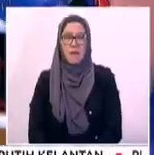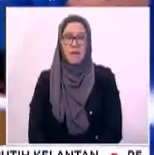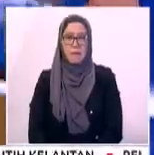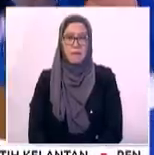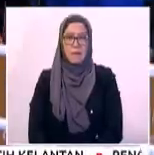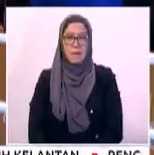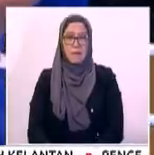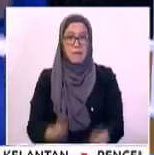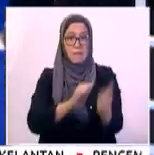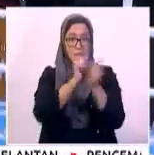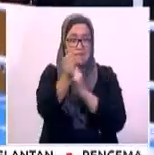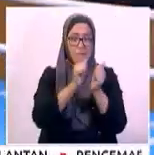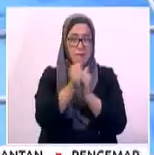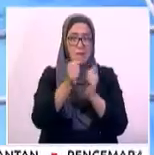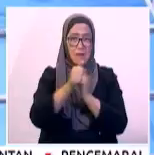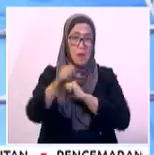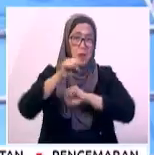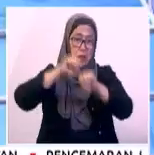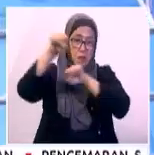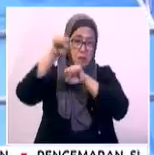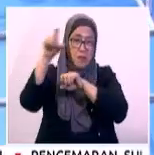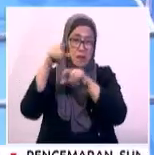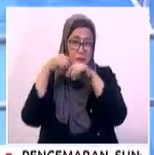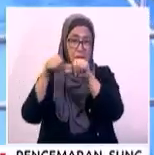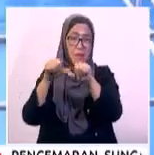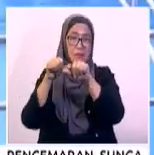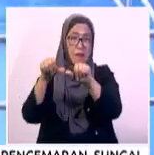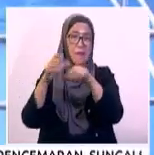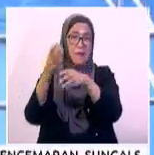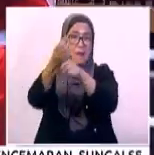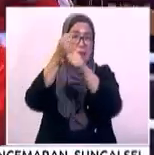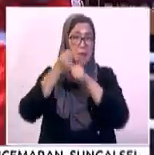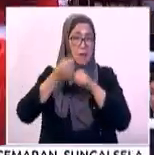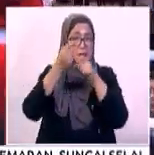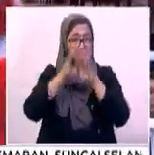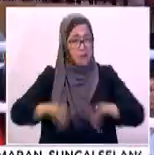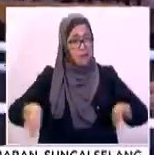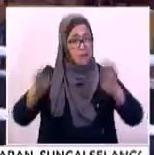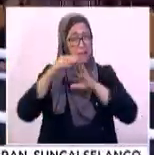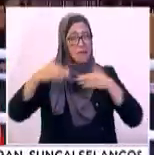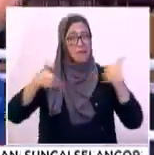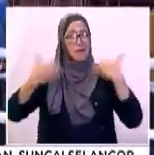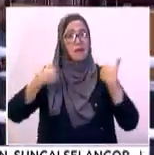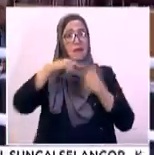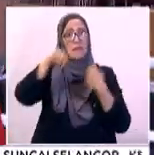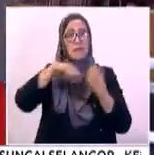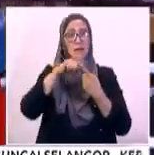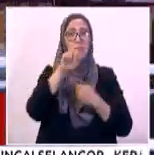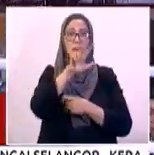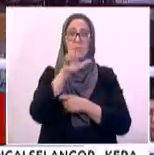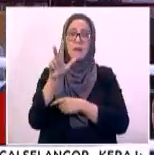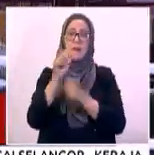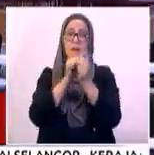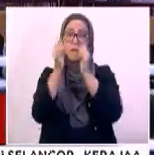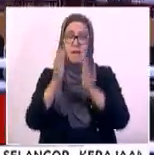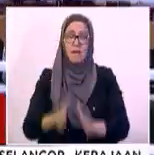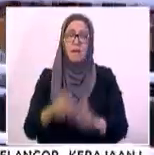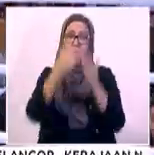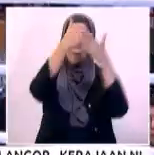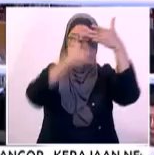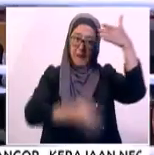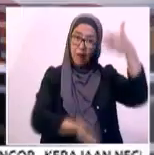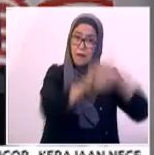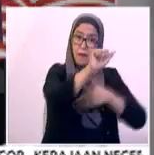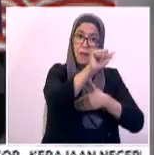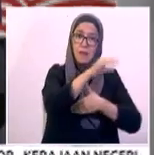Sementara itu, sukan tinju turut mendapat kabar gembira apabila 3 atlet disenaraikan dalam kategori dalam A manakala 3 lagi dalam